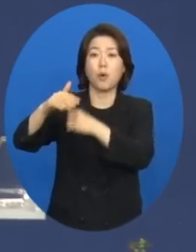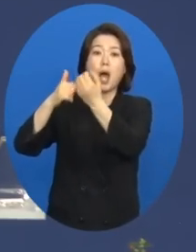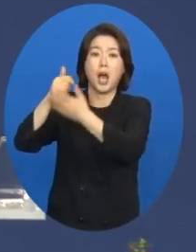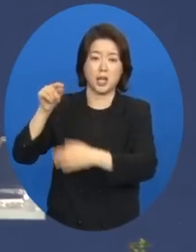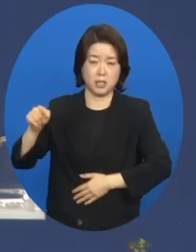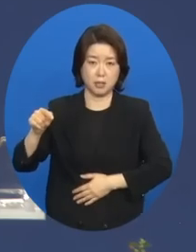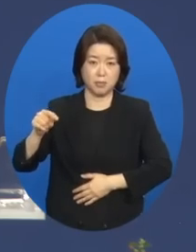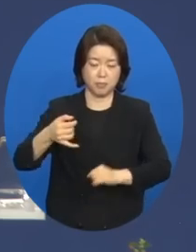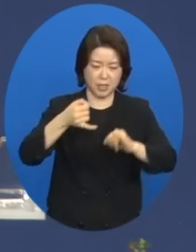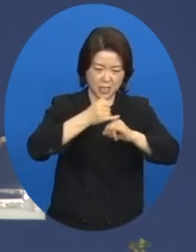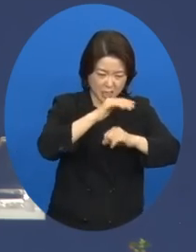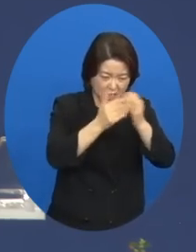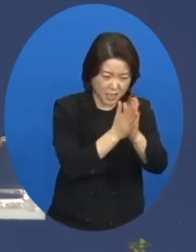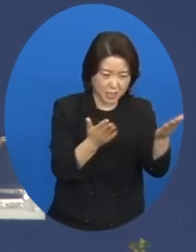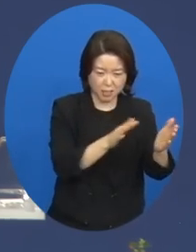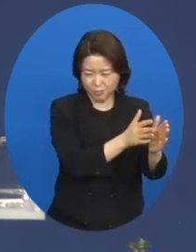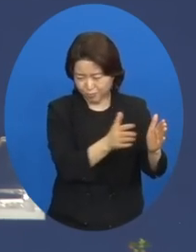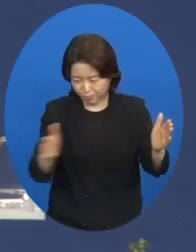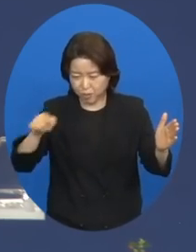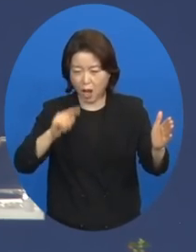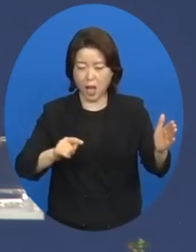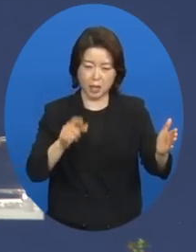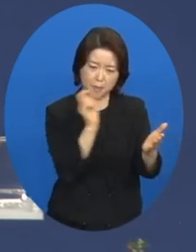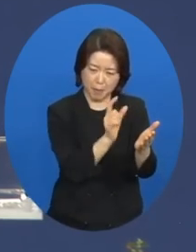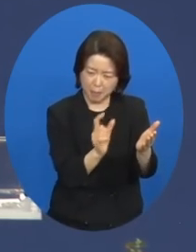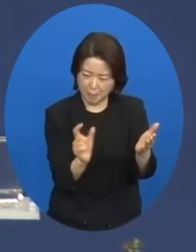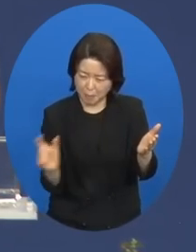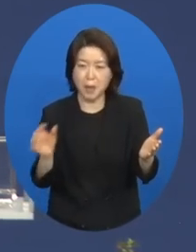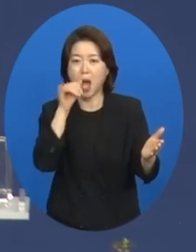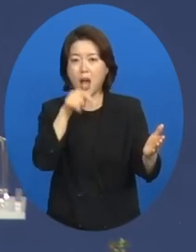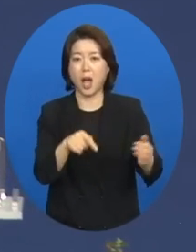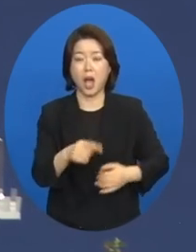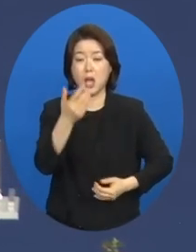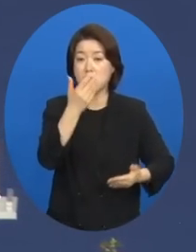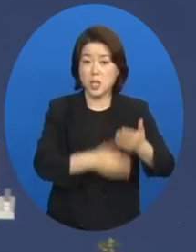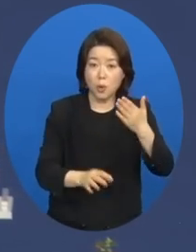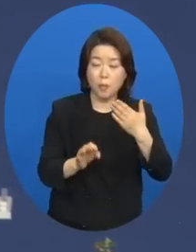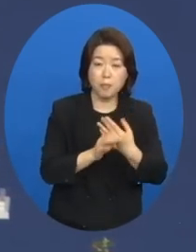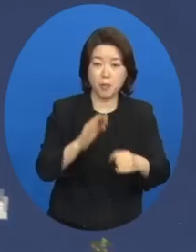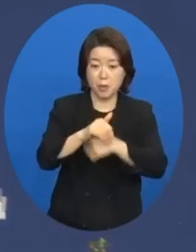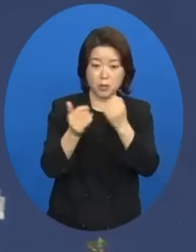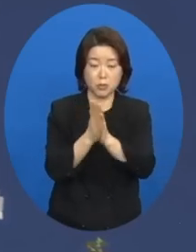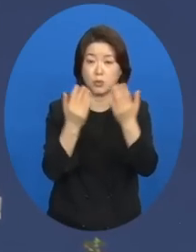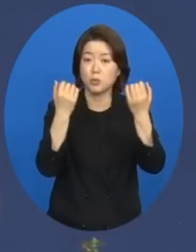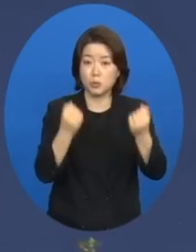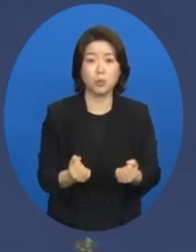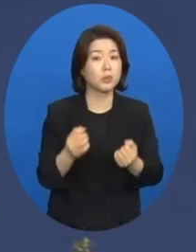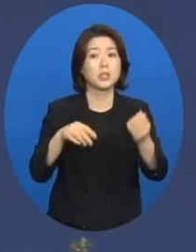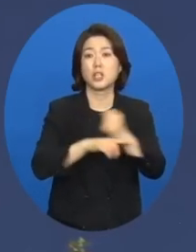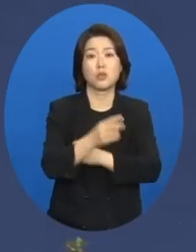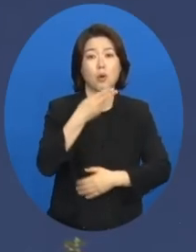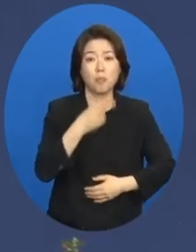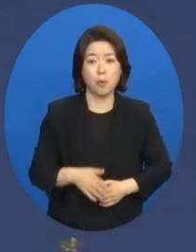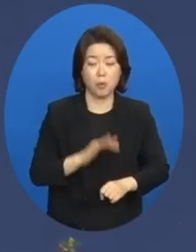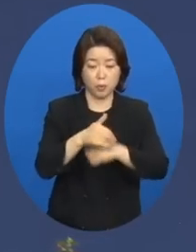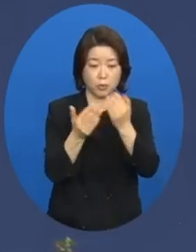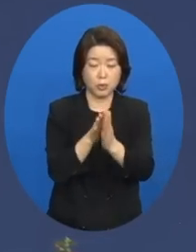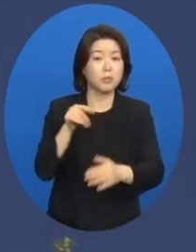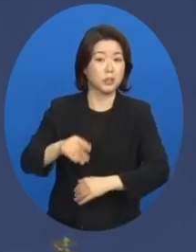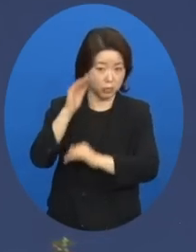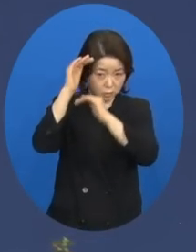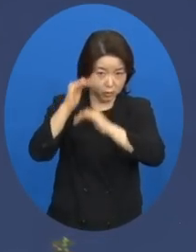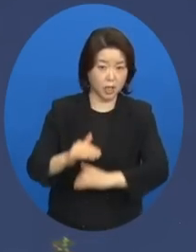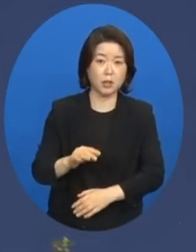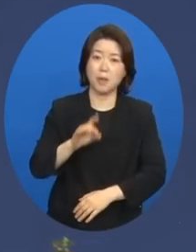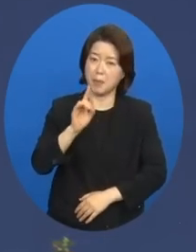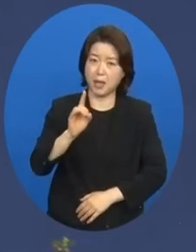성경 전체가 다 외치고 말하고 증언한 겁니다. 이걸 빼면 성경이 존재할 이유가 없어요. 성경에 그 얘기하자는 거였어요.